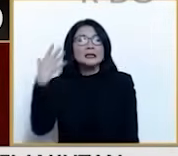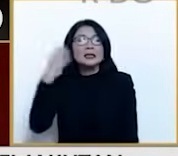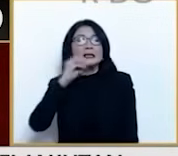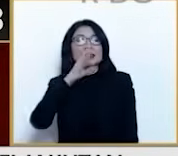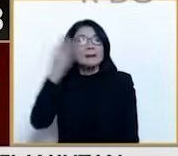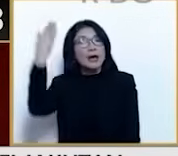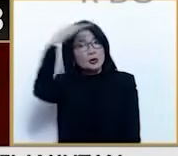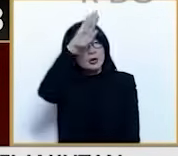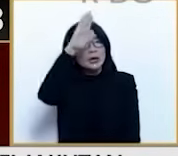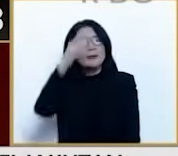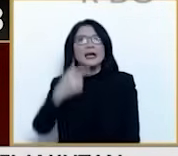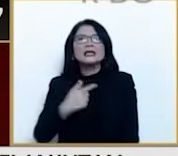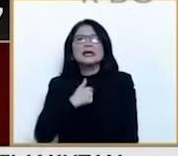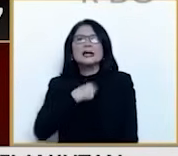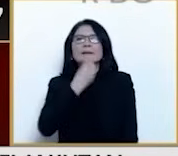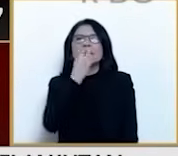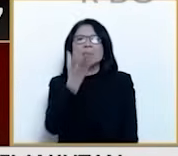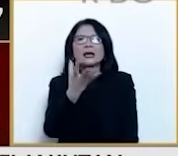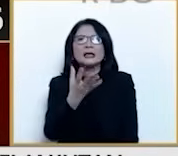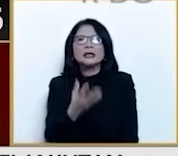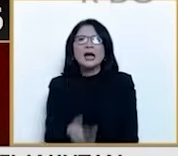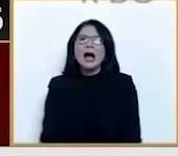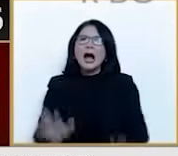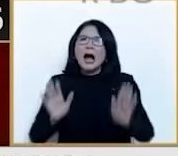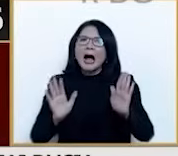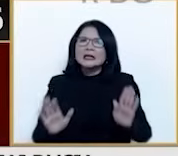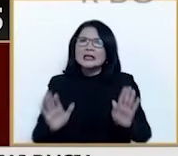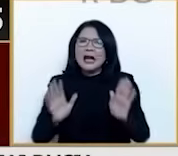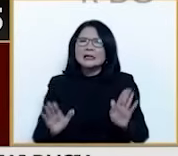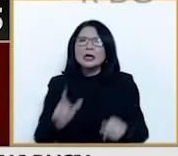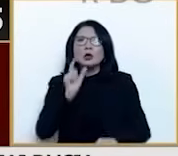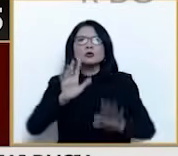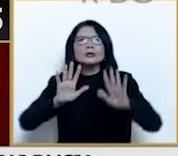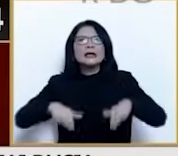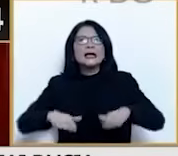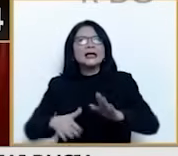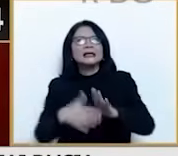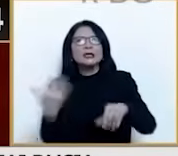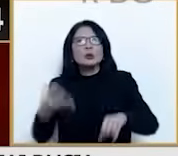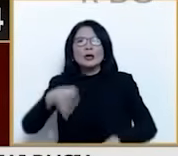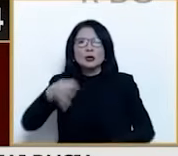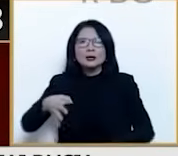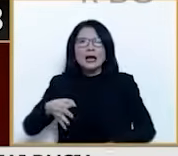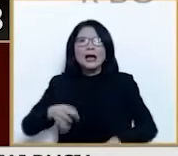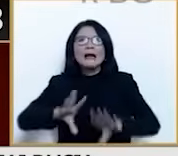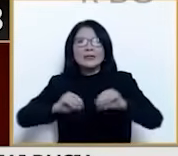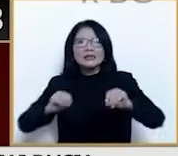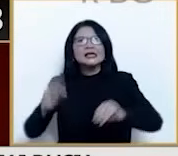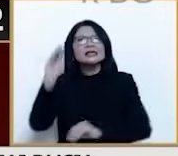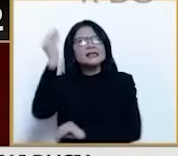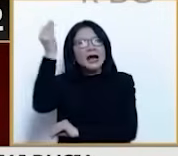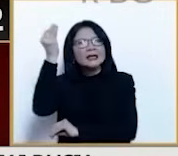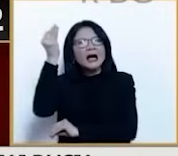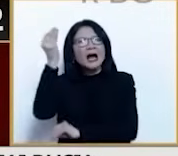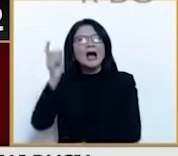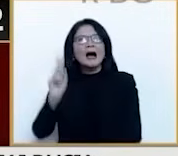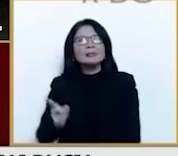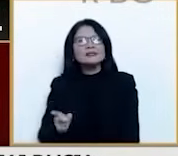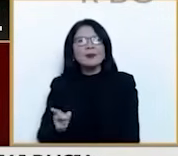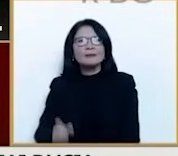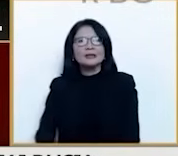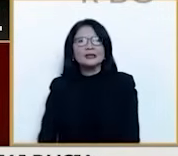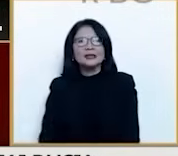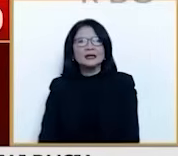Ridwan Kamil, saya menyampaikan waspada bagi yang tinggal di luar kota dan bekerja di Jakarta. Karena apa? Suatu